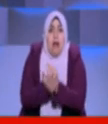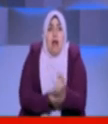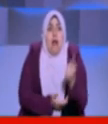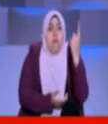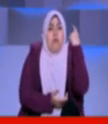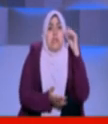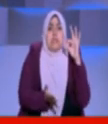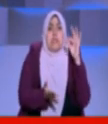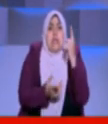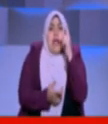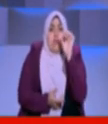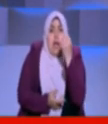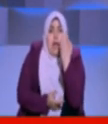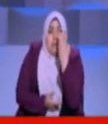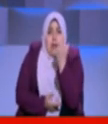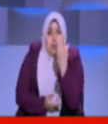مستوى